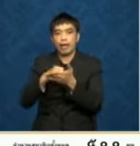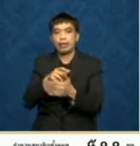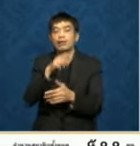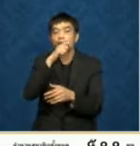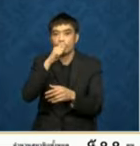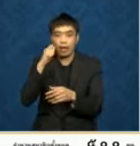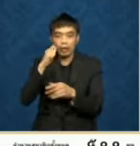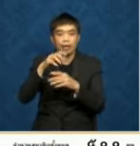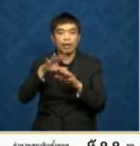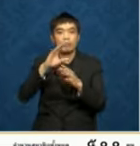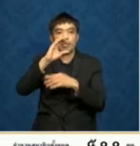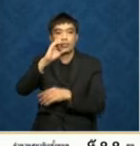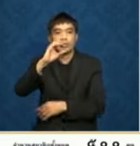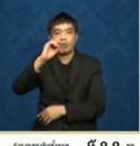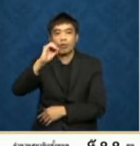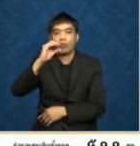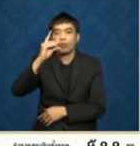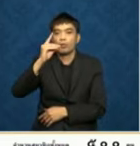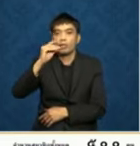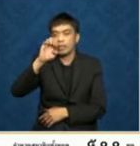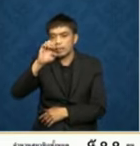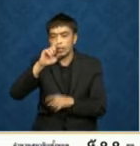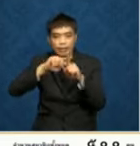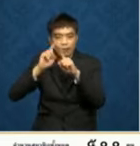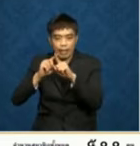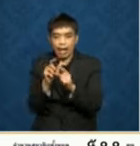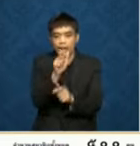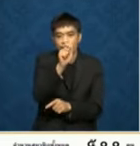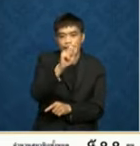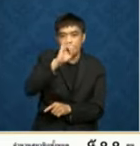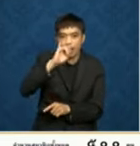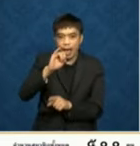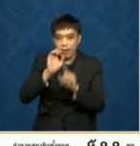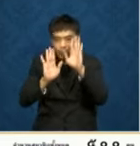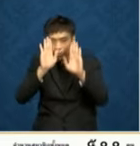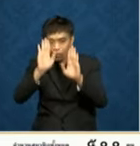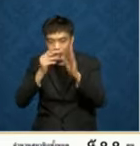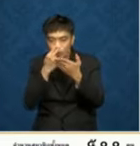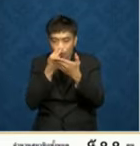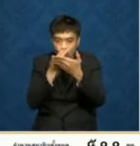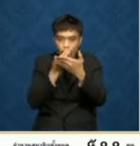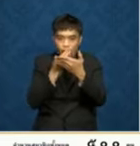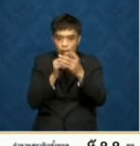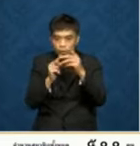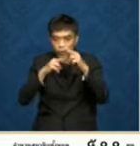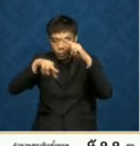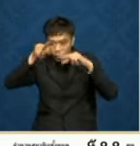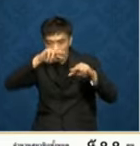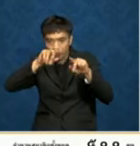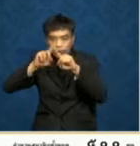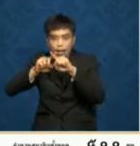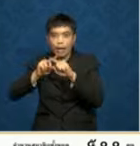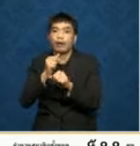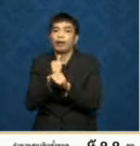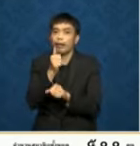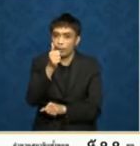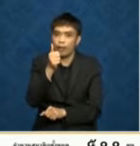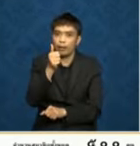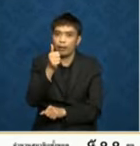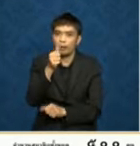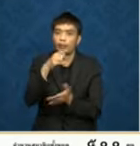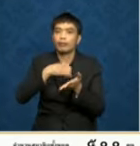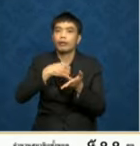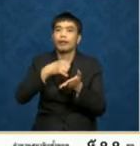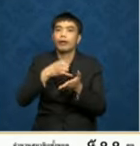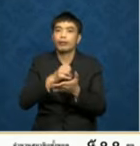ของ OS ที่ทำการประโนผล AIเพื่อให้สามารตรวจสบการรักษา Privacy ของผู้ชัยได้เพระการทําแบบ